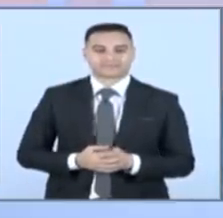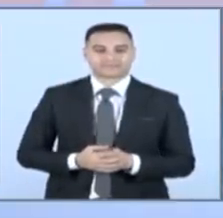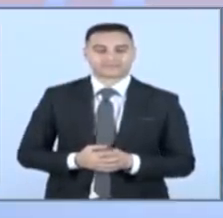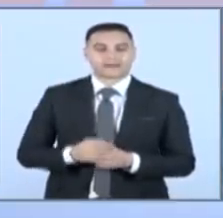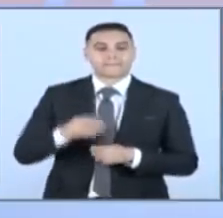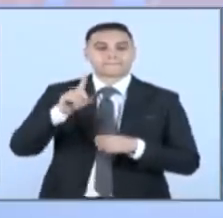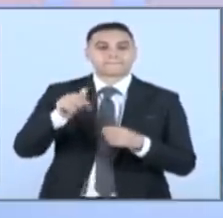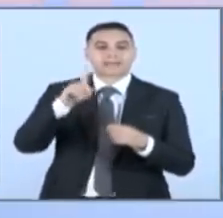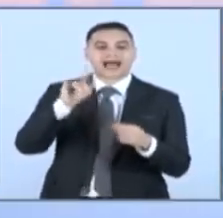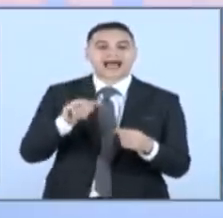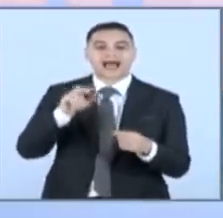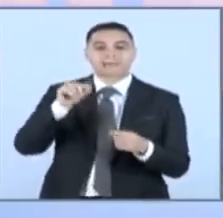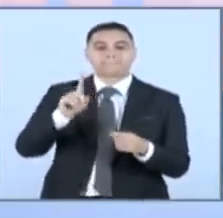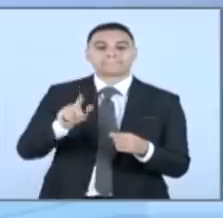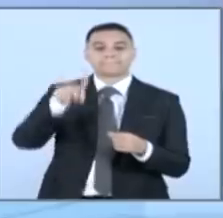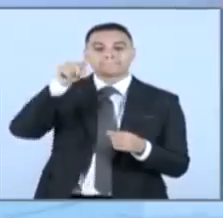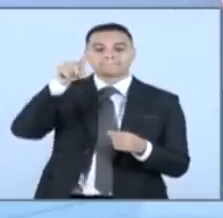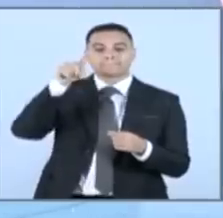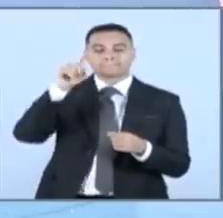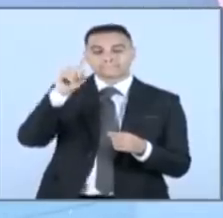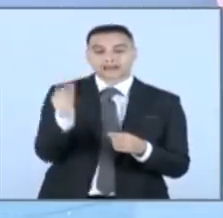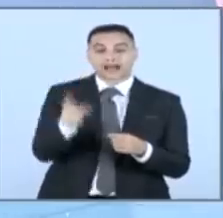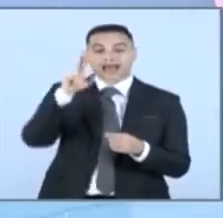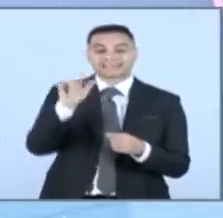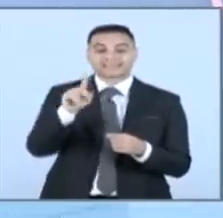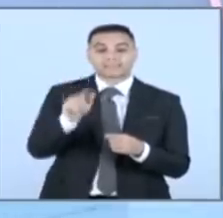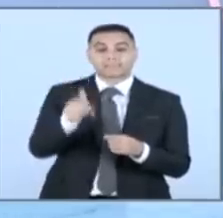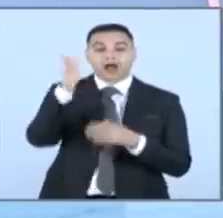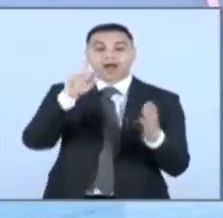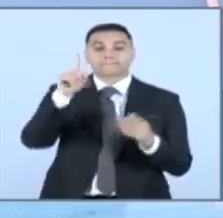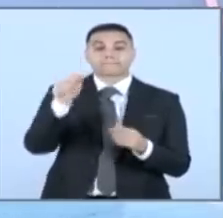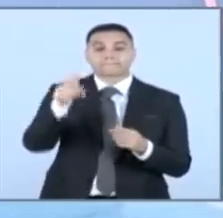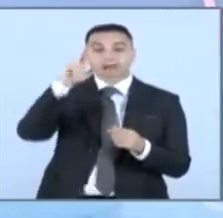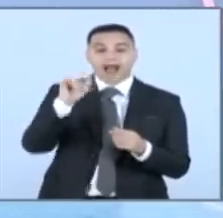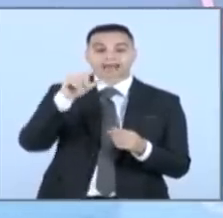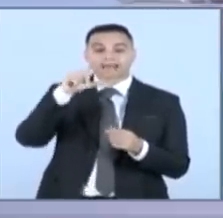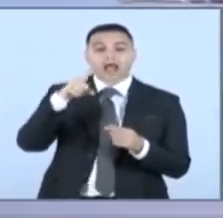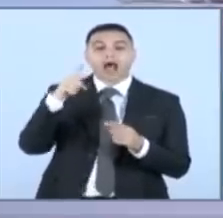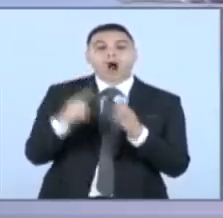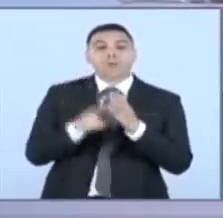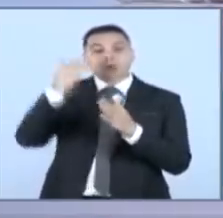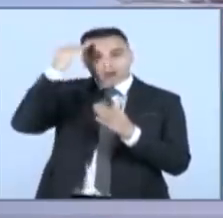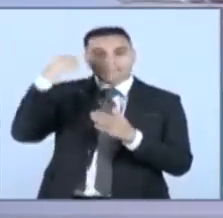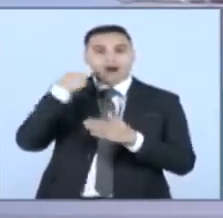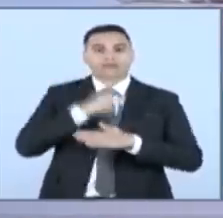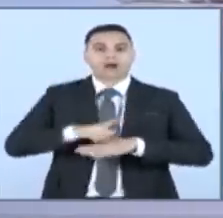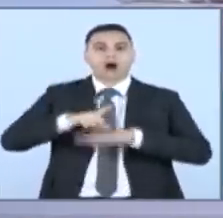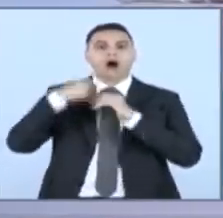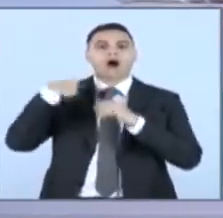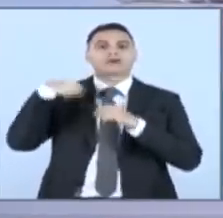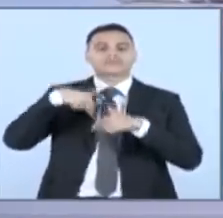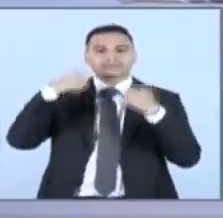براتيبا باتل هي اول امراه تشغل منصب رئاسه احدى الدول الاسيويه